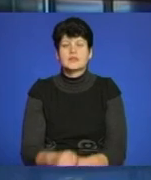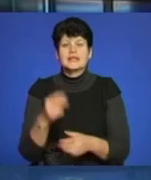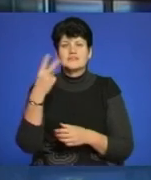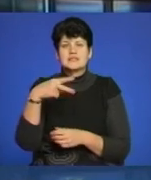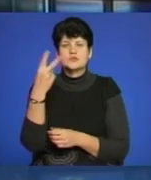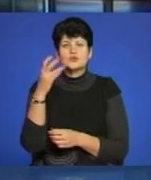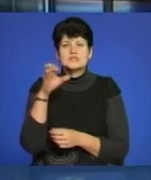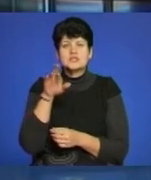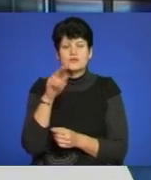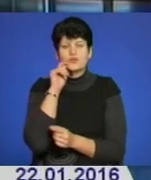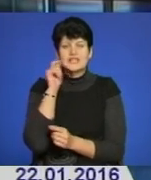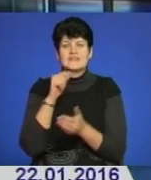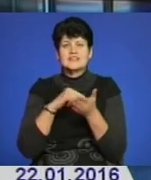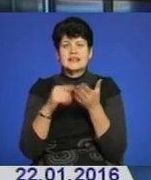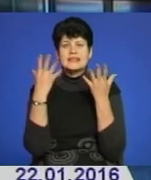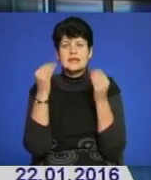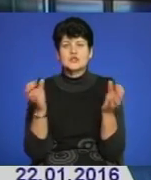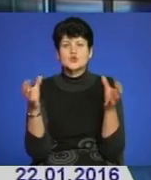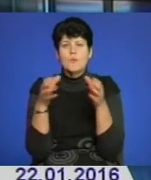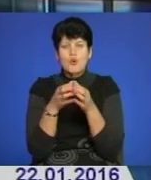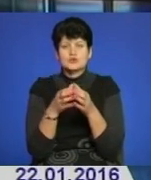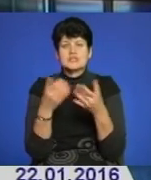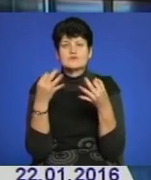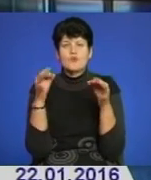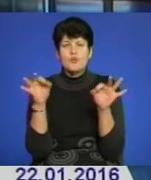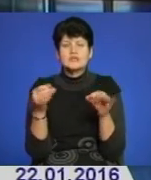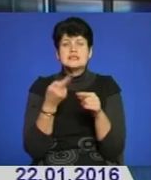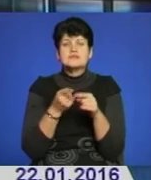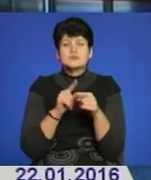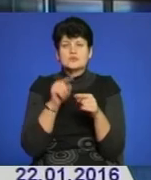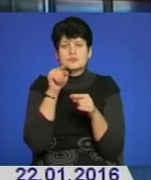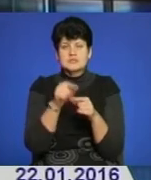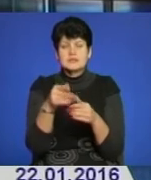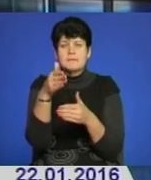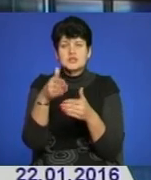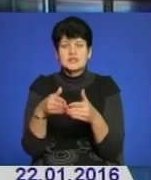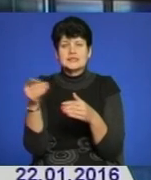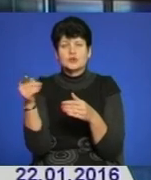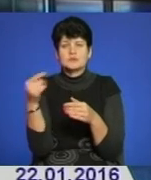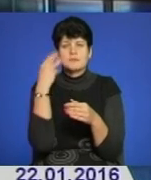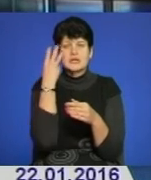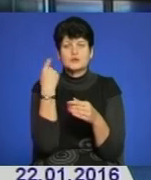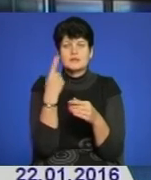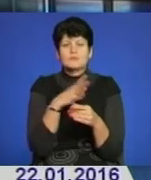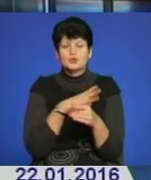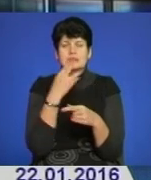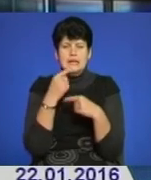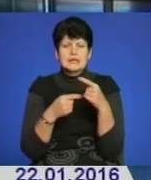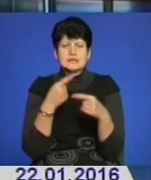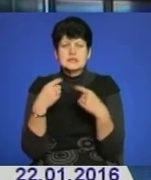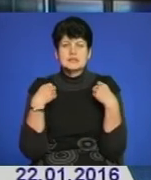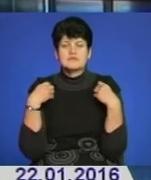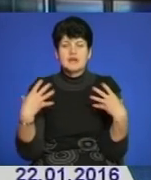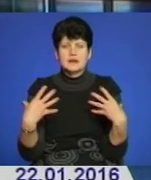22 січня в Україні відзначають День Соборності та Свободи. З цієї нагоди на межі Тернопільської та Хмельницької областей відбулося традиційне театралізоване